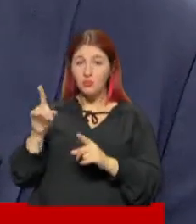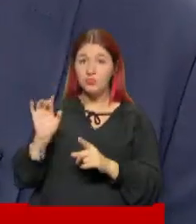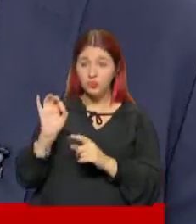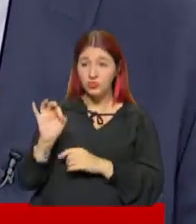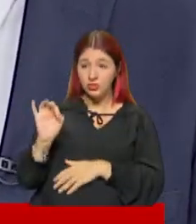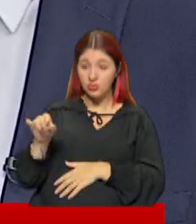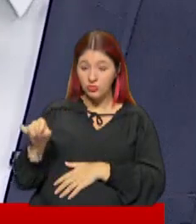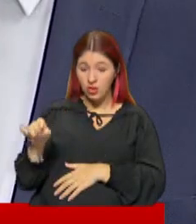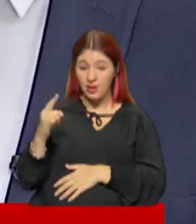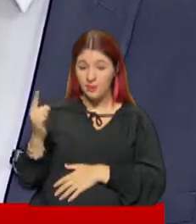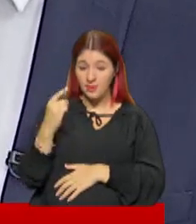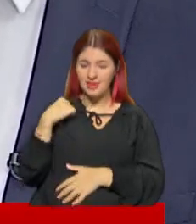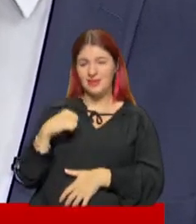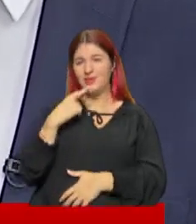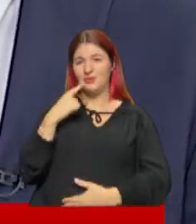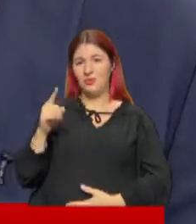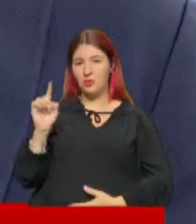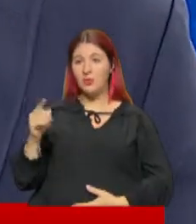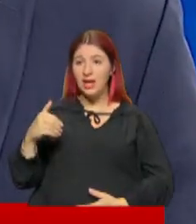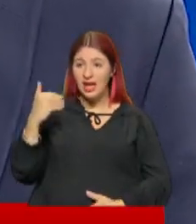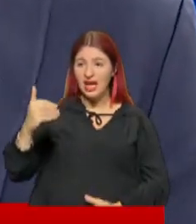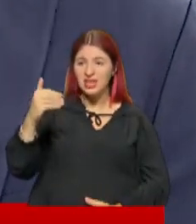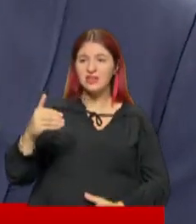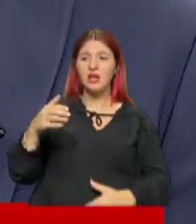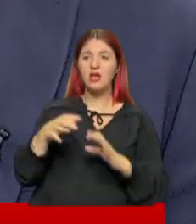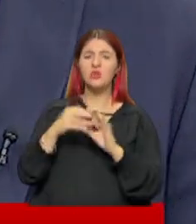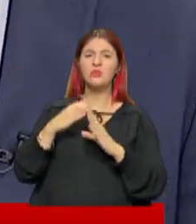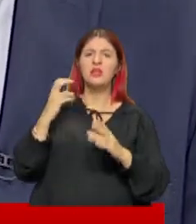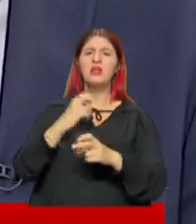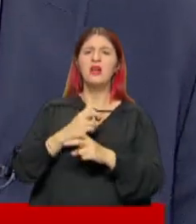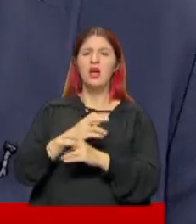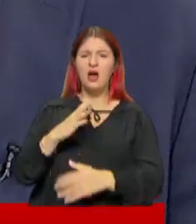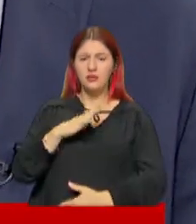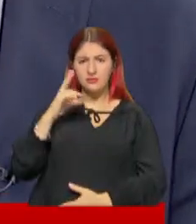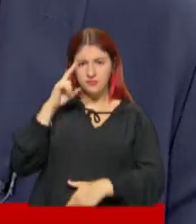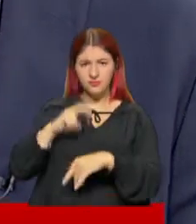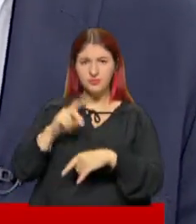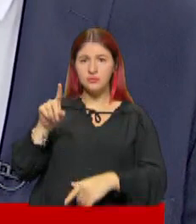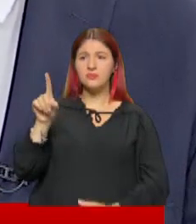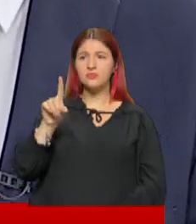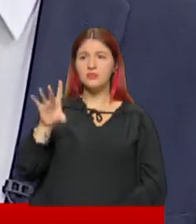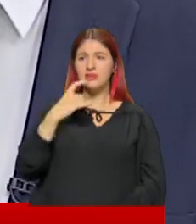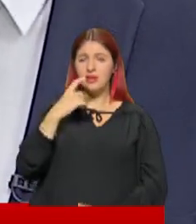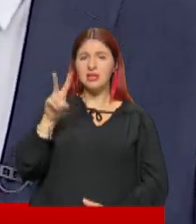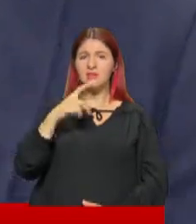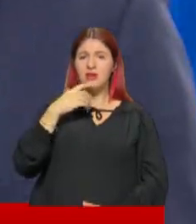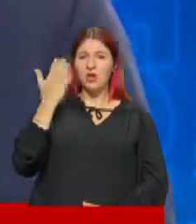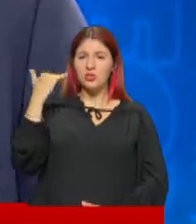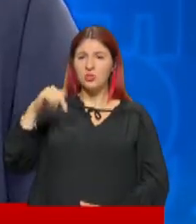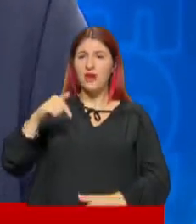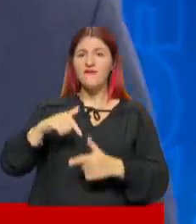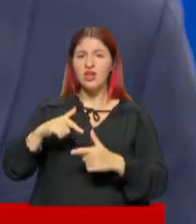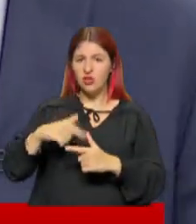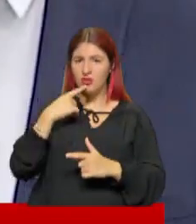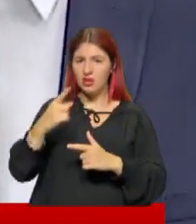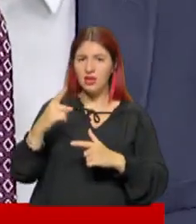burada biraz tekrar ediyorum. Geleceğe dönük çok büyük bir tehlike var. Ya hatırlayın, bundan 15 sene önce, 20 sene önce bugün FETÖ